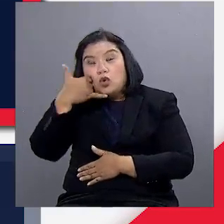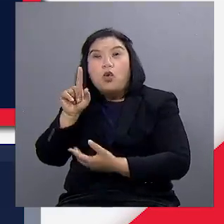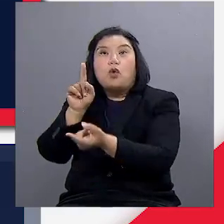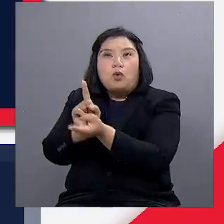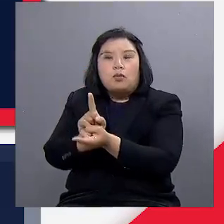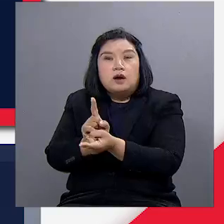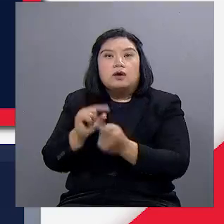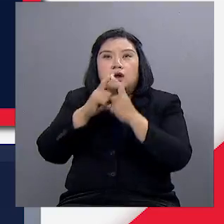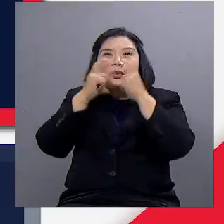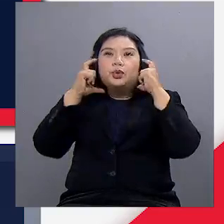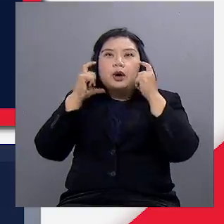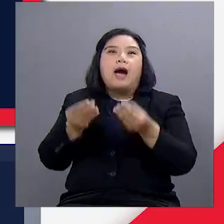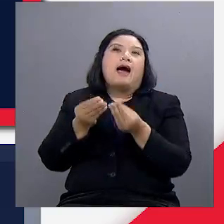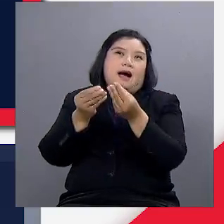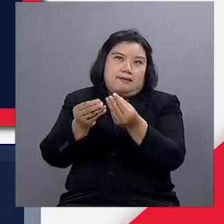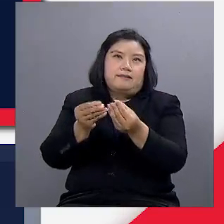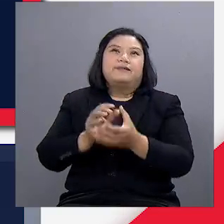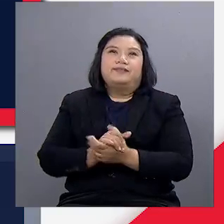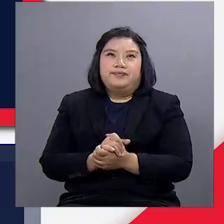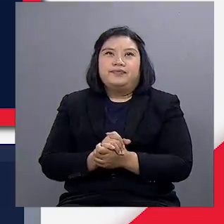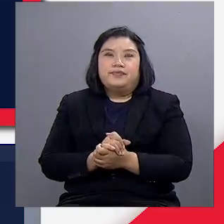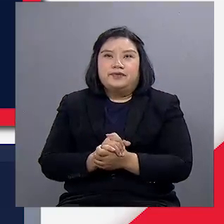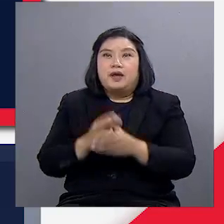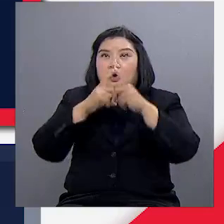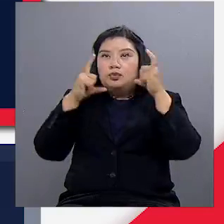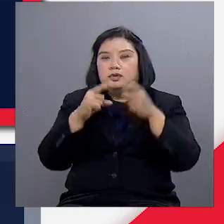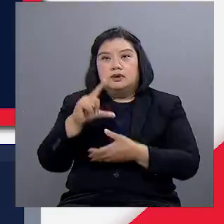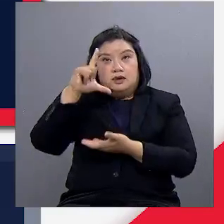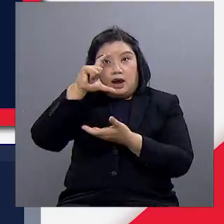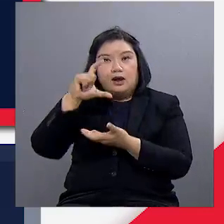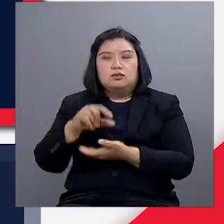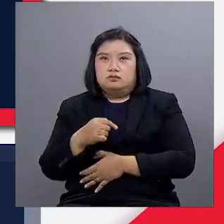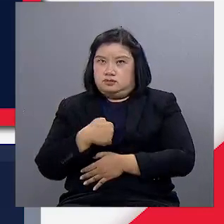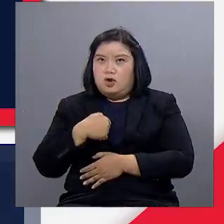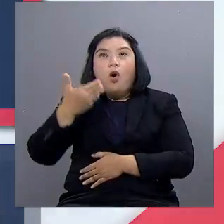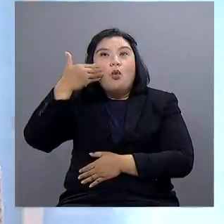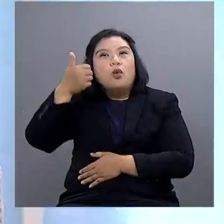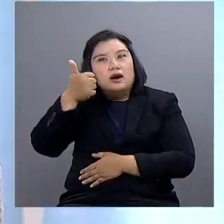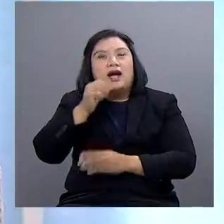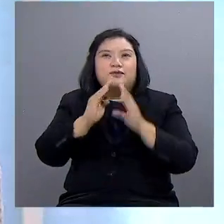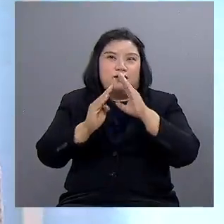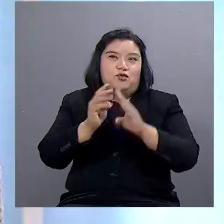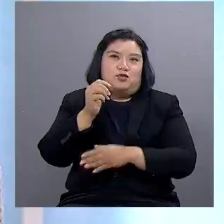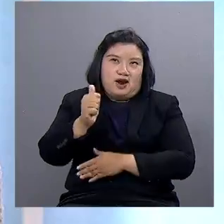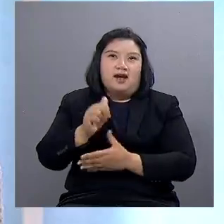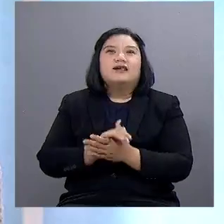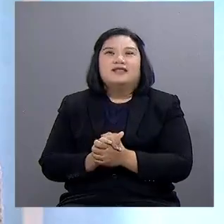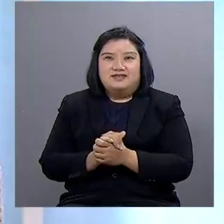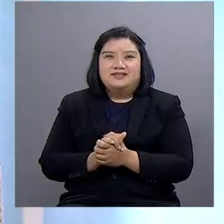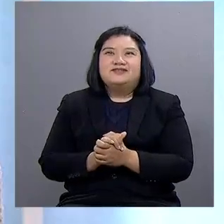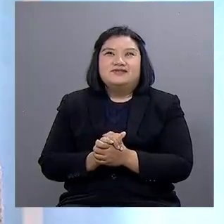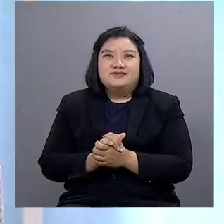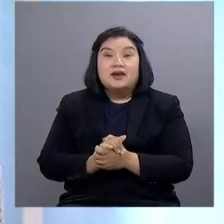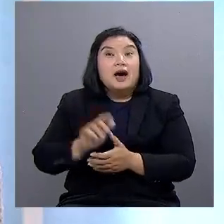ไปเสร็จซักก่อนใส่นะจ๊ะที่รักแล้วก็เอามาใส่โชว์ถ่ายรูปส่งมาอวดๆใน Facebook ก็ได้นะครับช่วงท้ายรายการทักทายคุณผู้ชมทางบ้านกันนะครับหลายคนพูดคุ